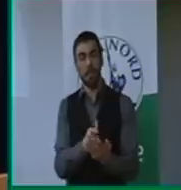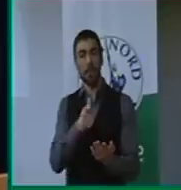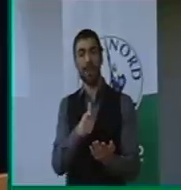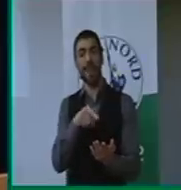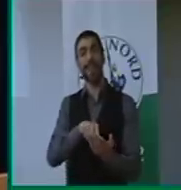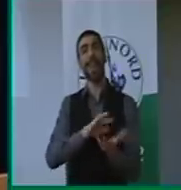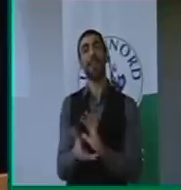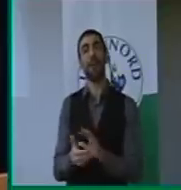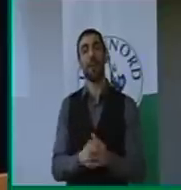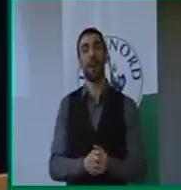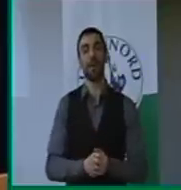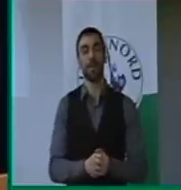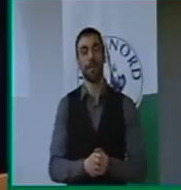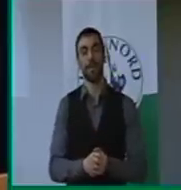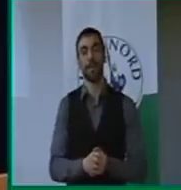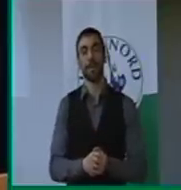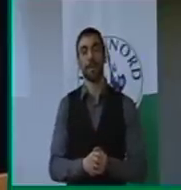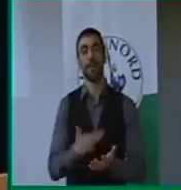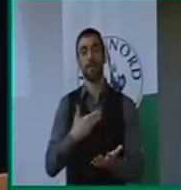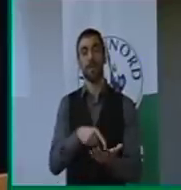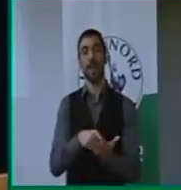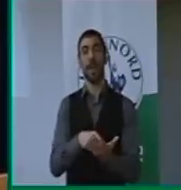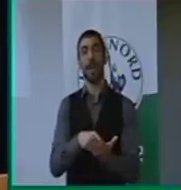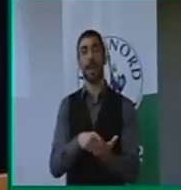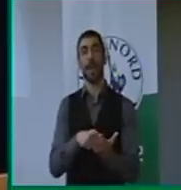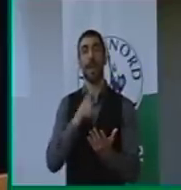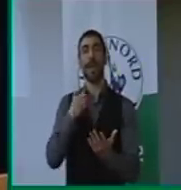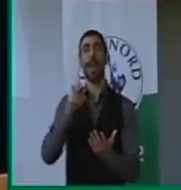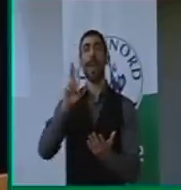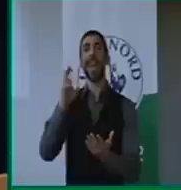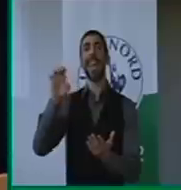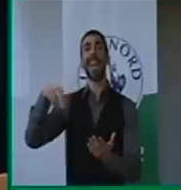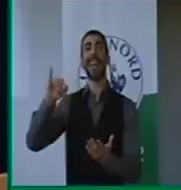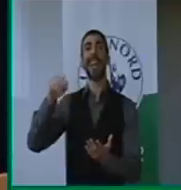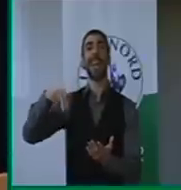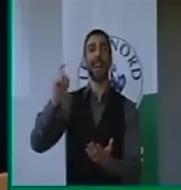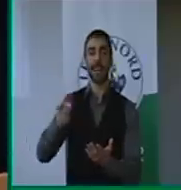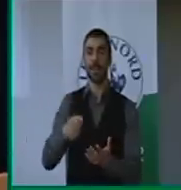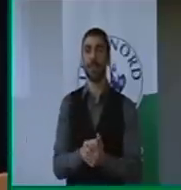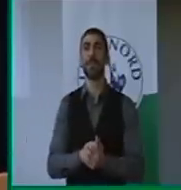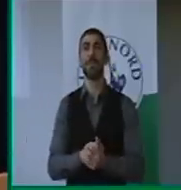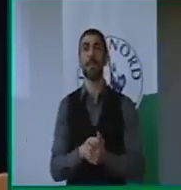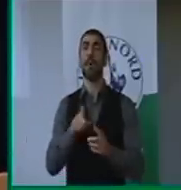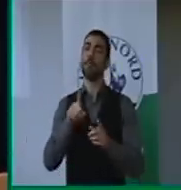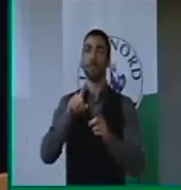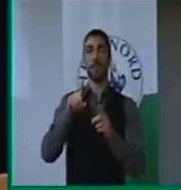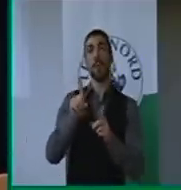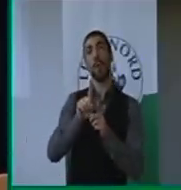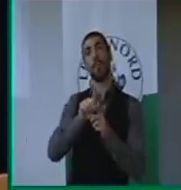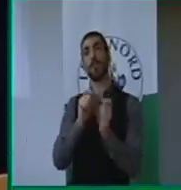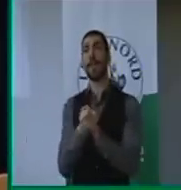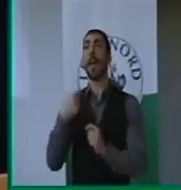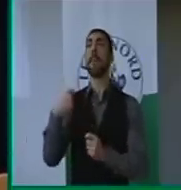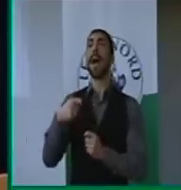nuova riforma c'è un nuovo fattore che si chiama grenning grenning o pagamento ecologico